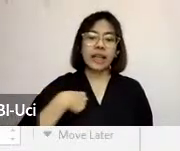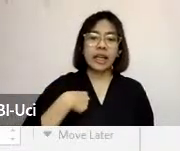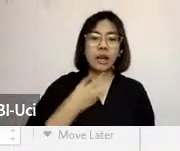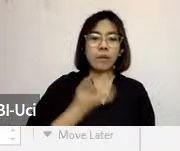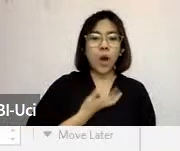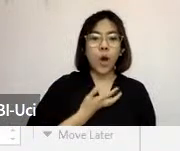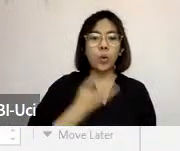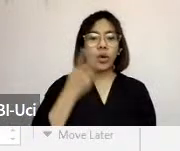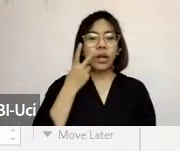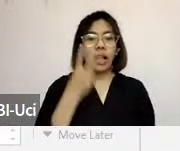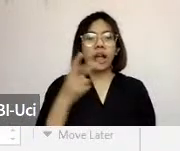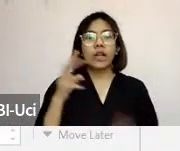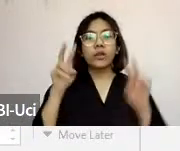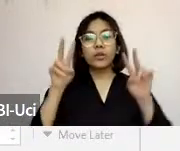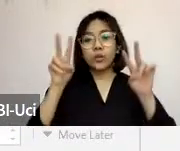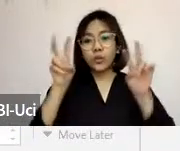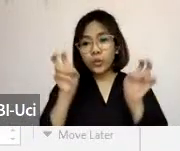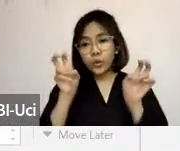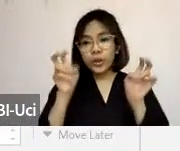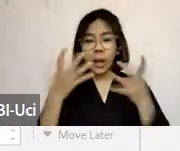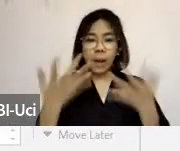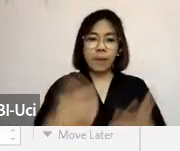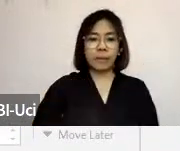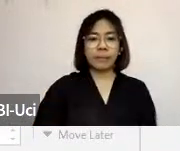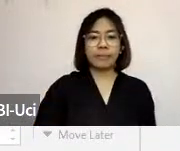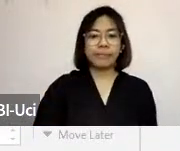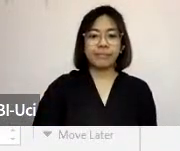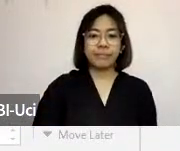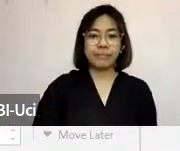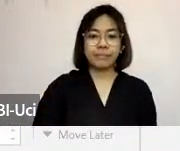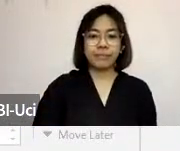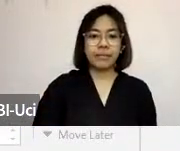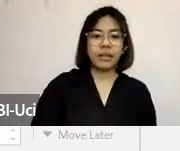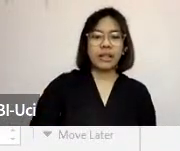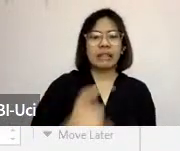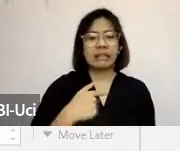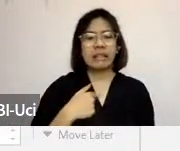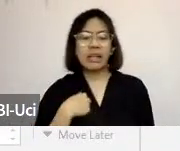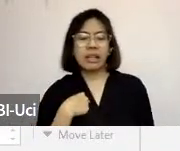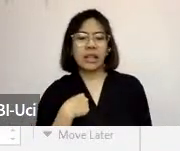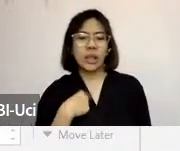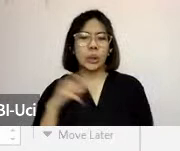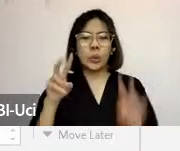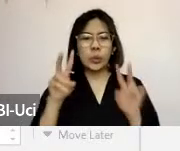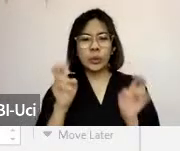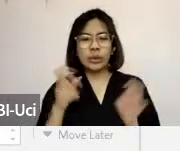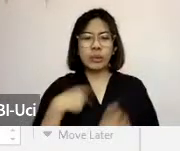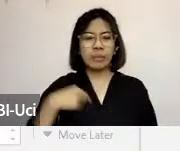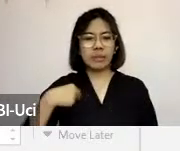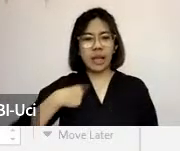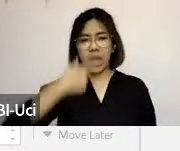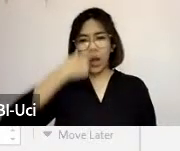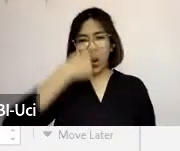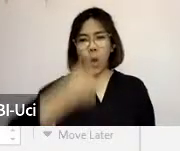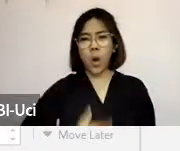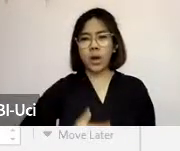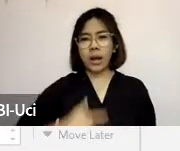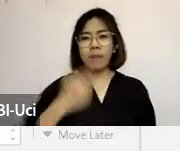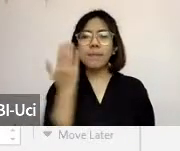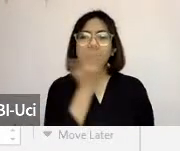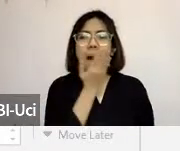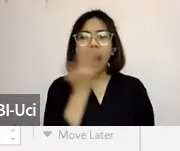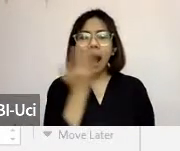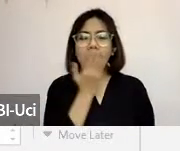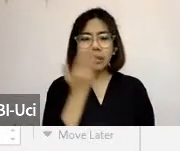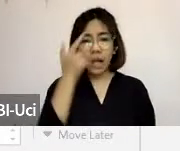memberikan judul pada obrolan saya Dia Atau kedisan saya sebagai orang bahasa yang kebetulan